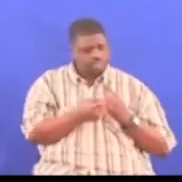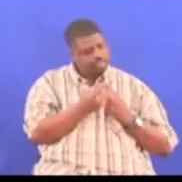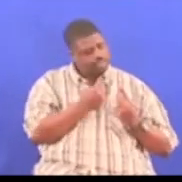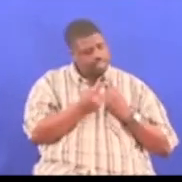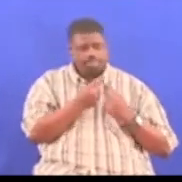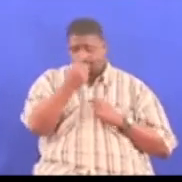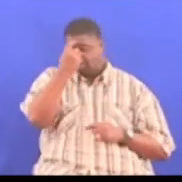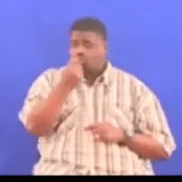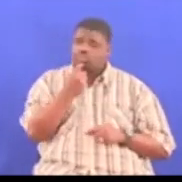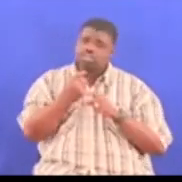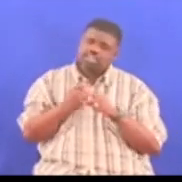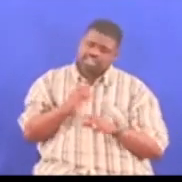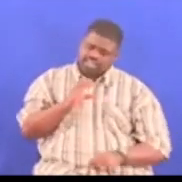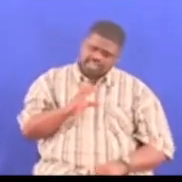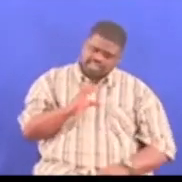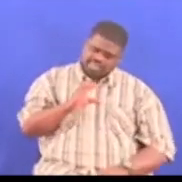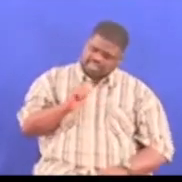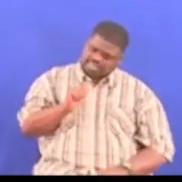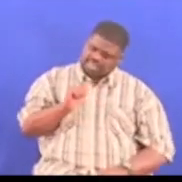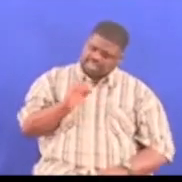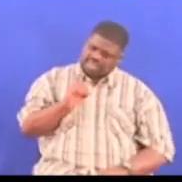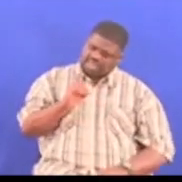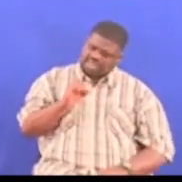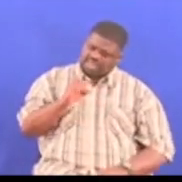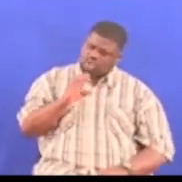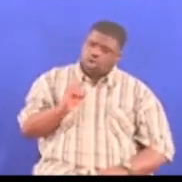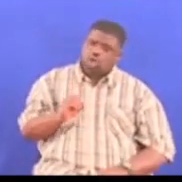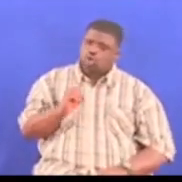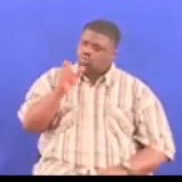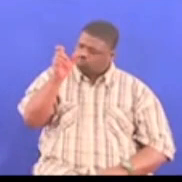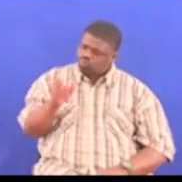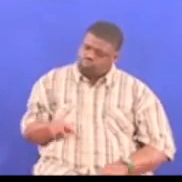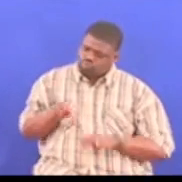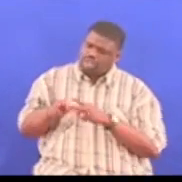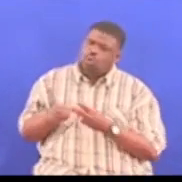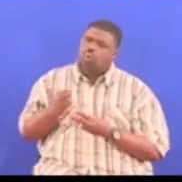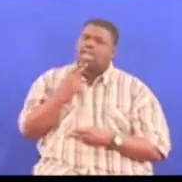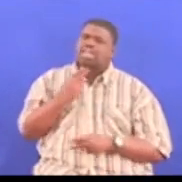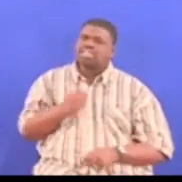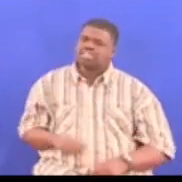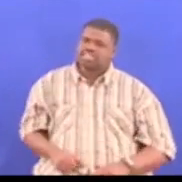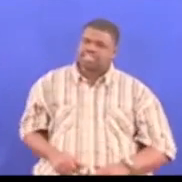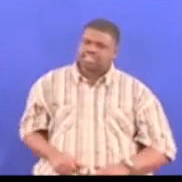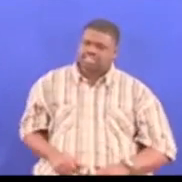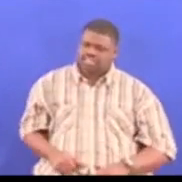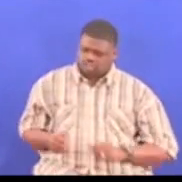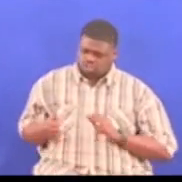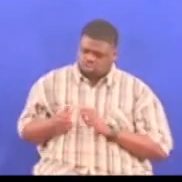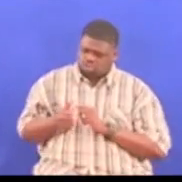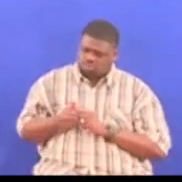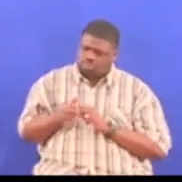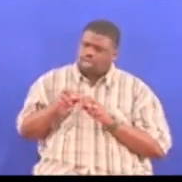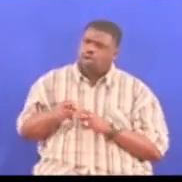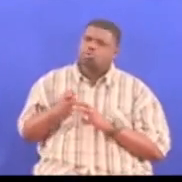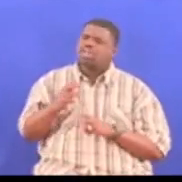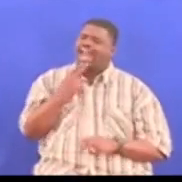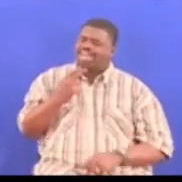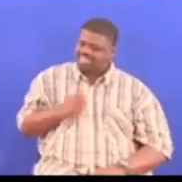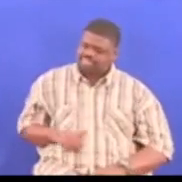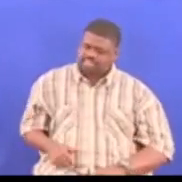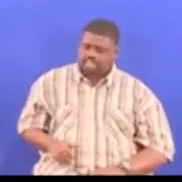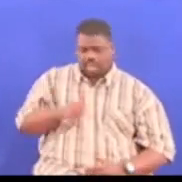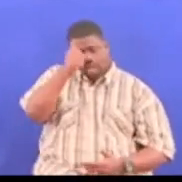najiz hi kad ni mtu au ni nani yaani kad ni chombo fulani au ni nini sasa kama azim la bunge